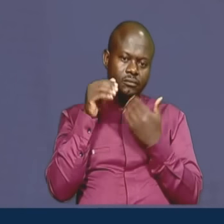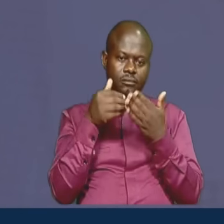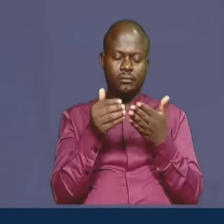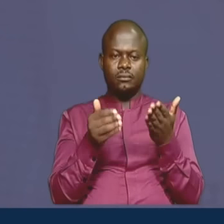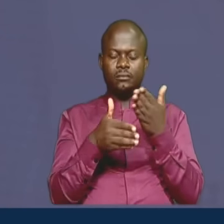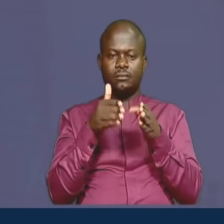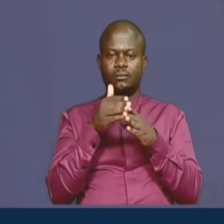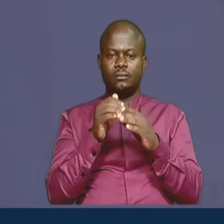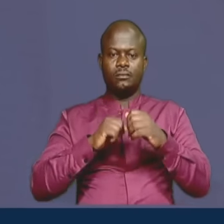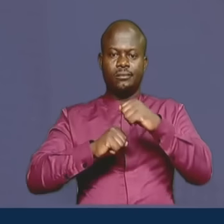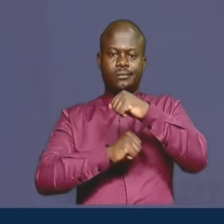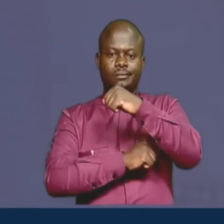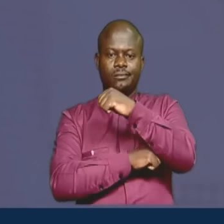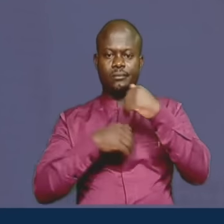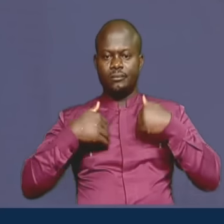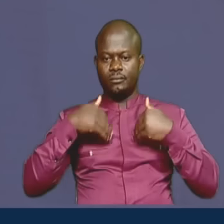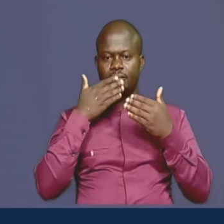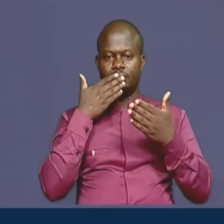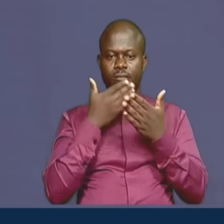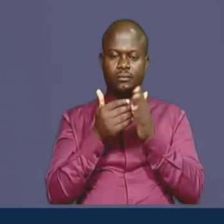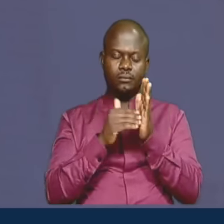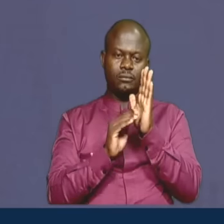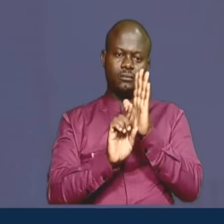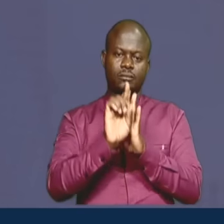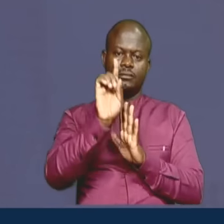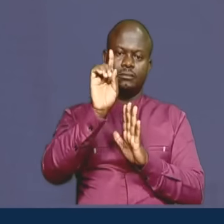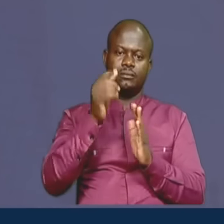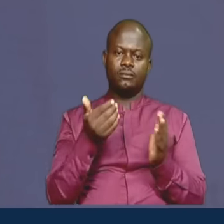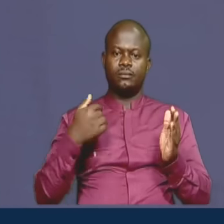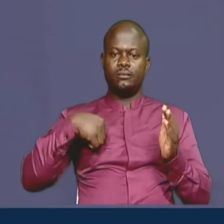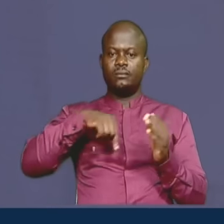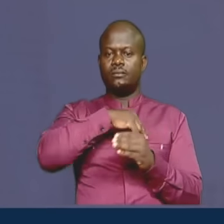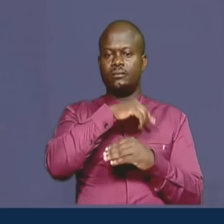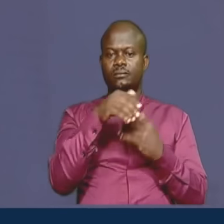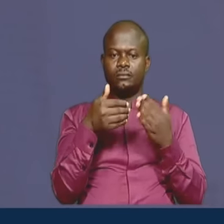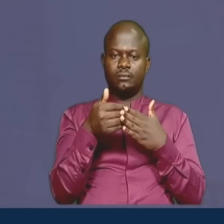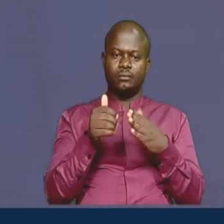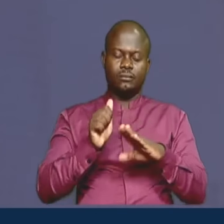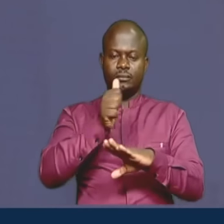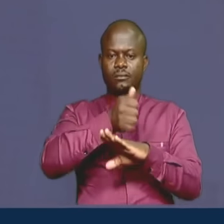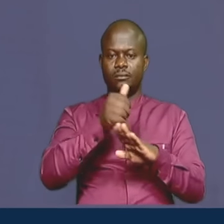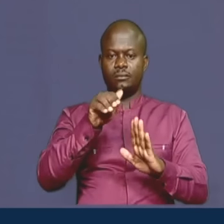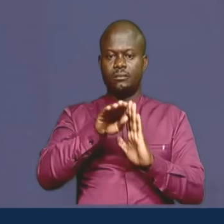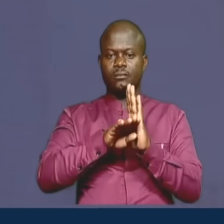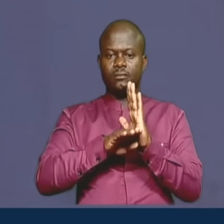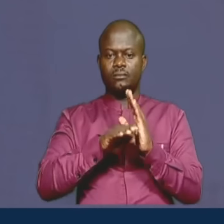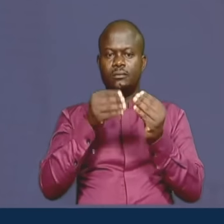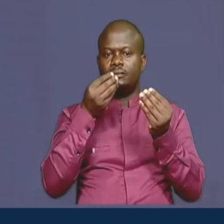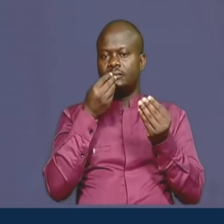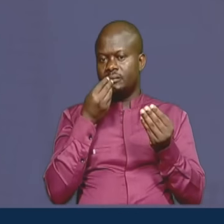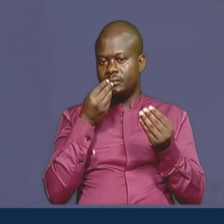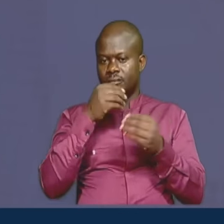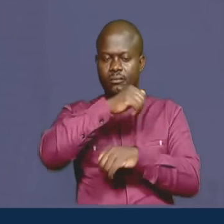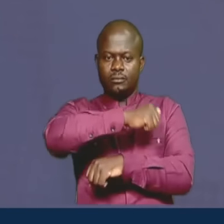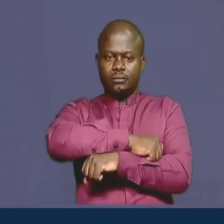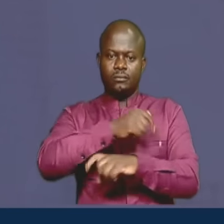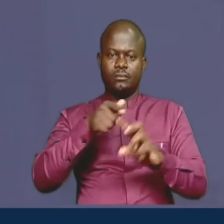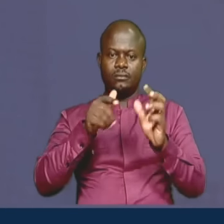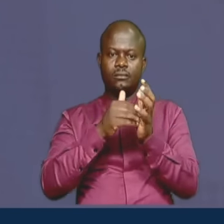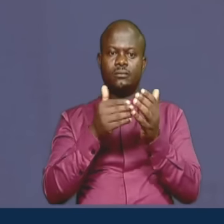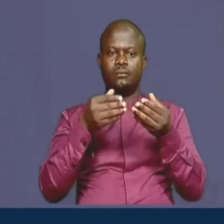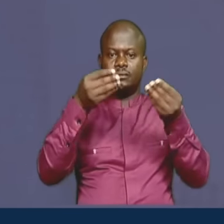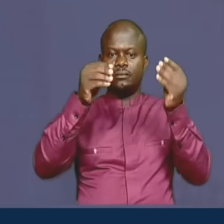kubaka umusingi w'ubuzima bwiza kandi buteye imbere bw'abana bacu. Twashyizeho gahunda yo kugaburira abana ku mashuri aho